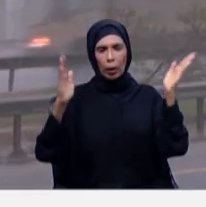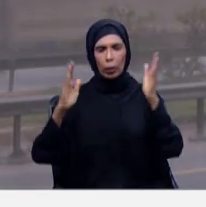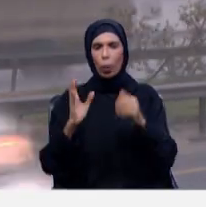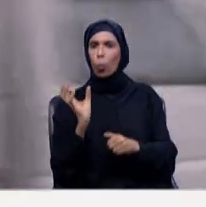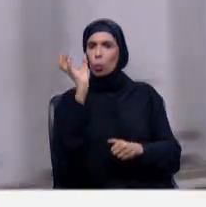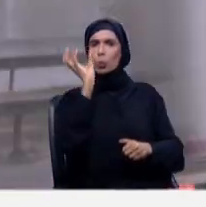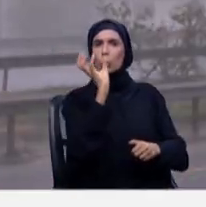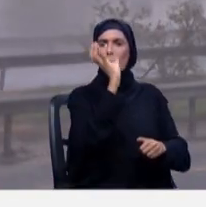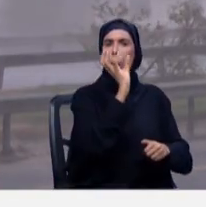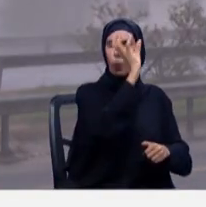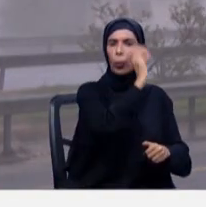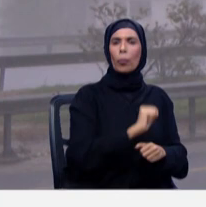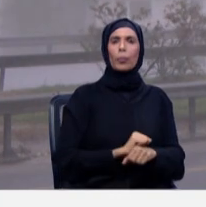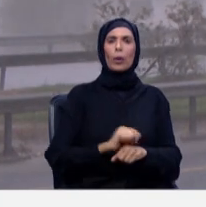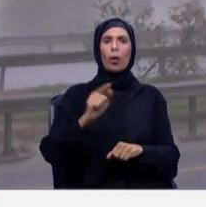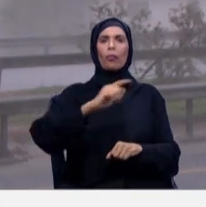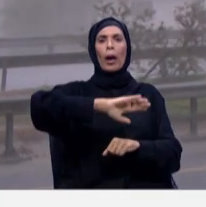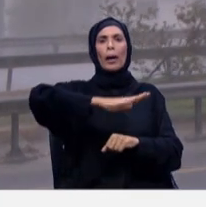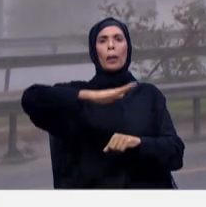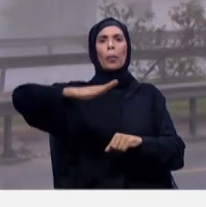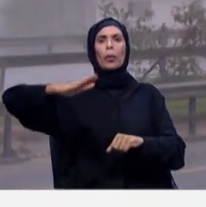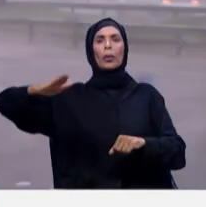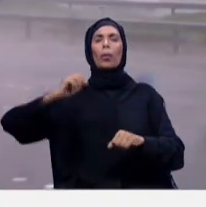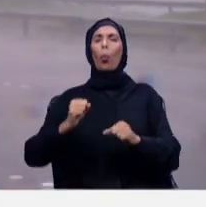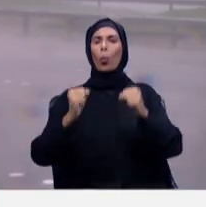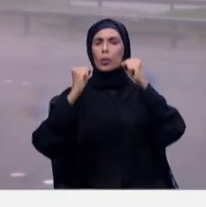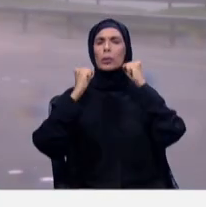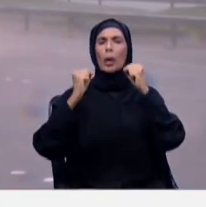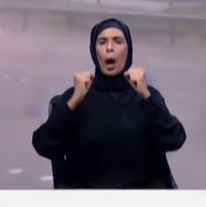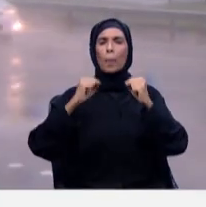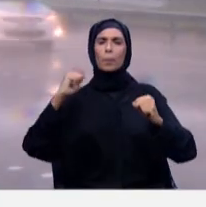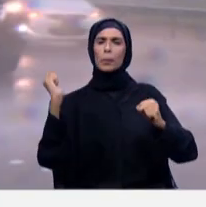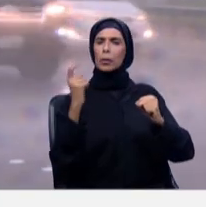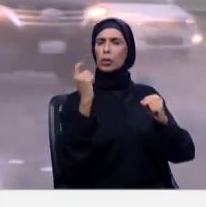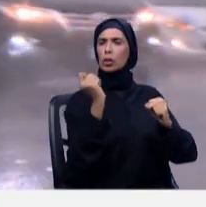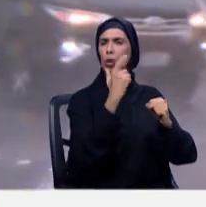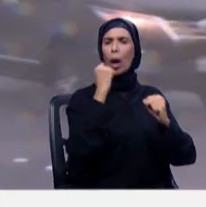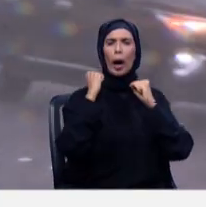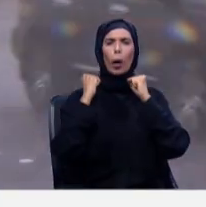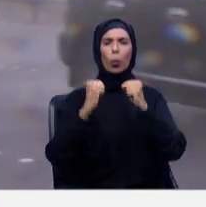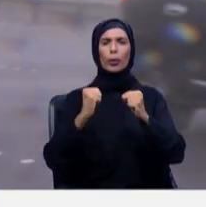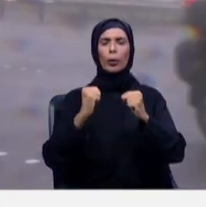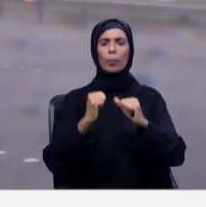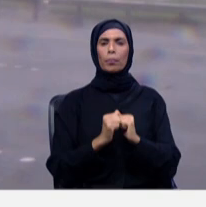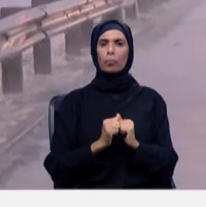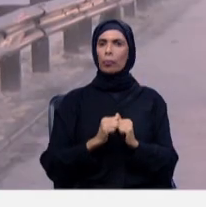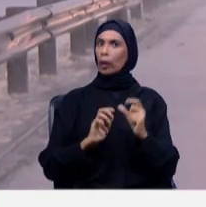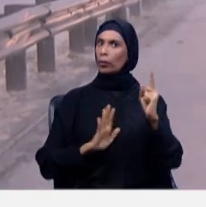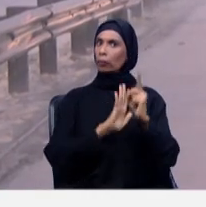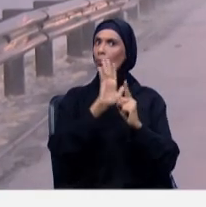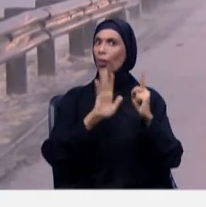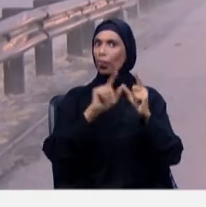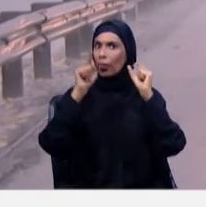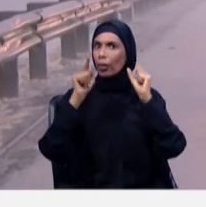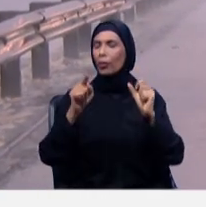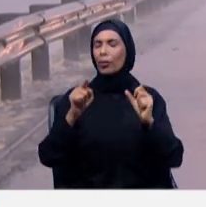على المنطقه، خاصه المناطق البحريه تكون شديده، سرعتها شديده جدا. نعم. وبالتالي بتاثر عليهم،